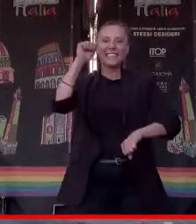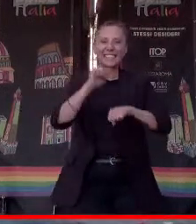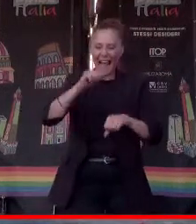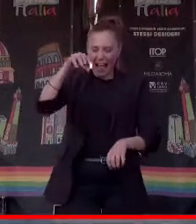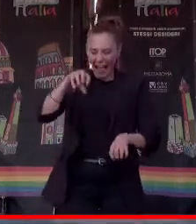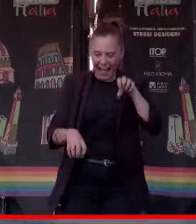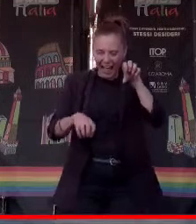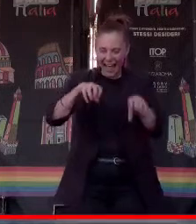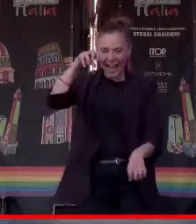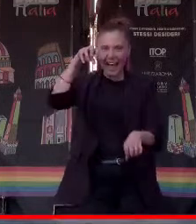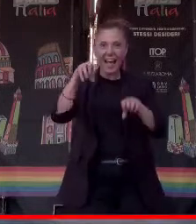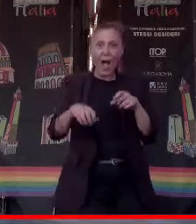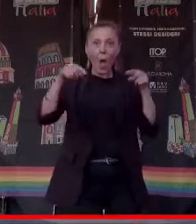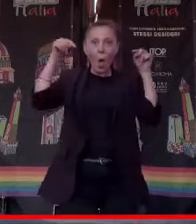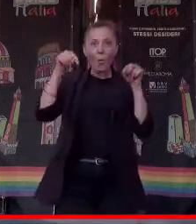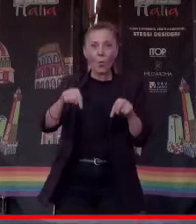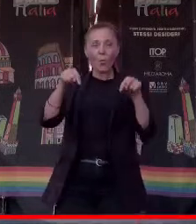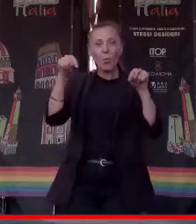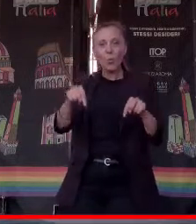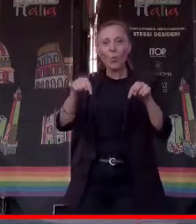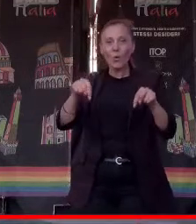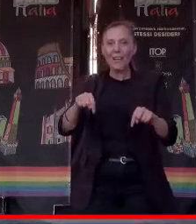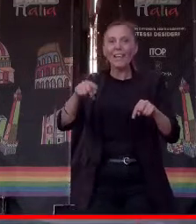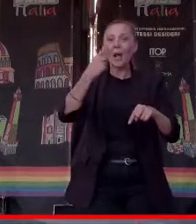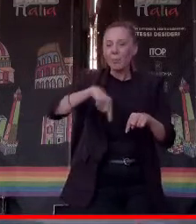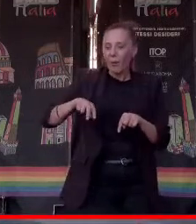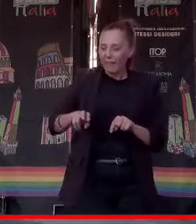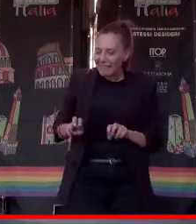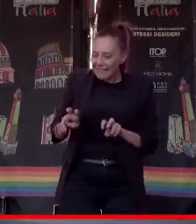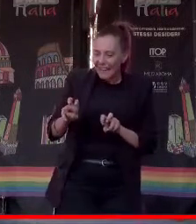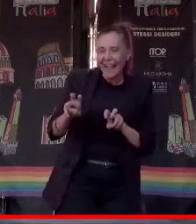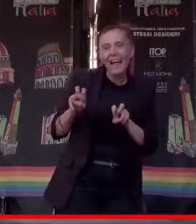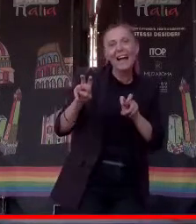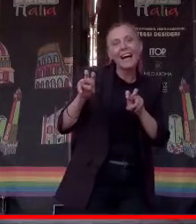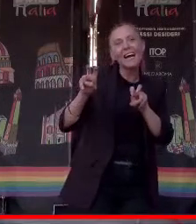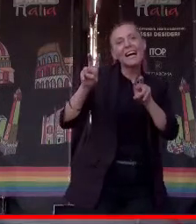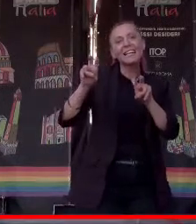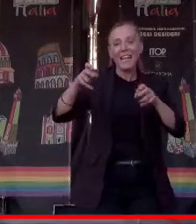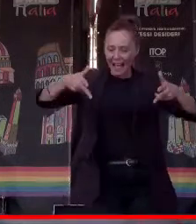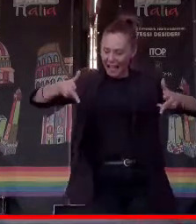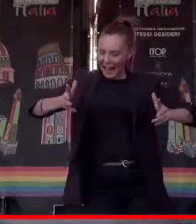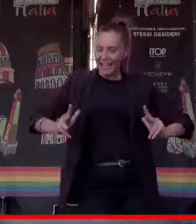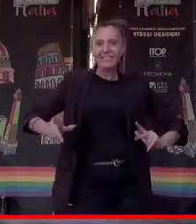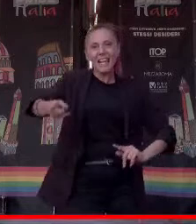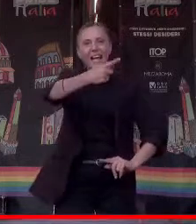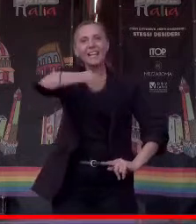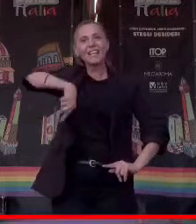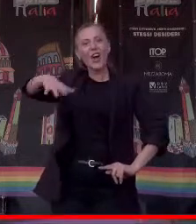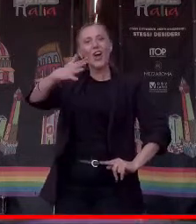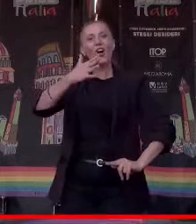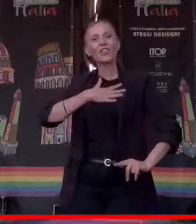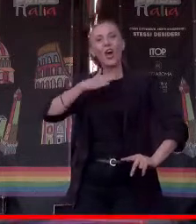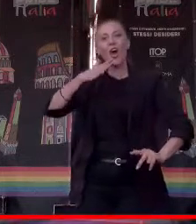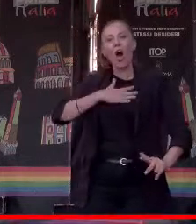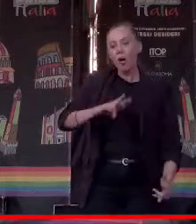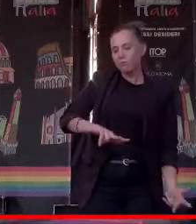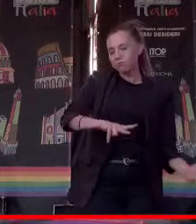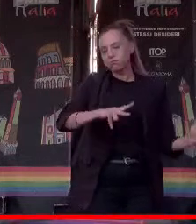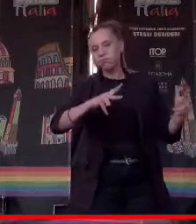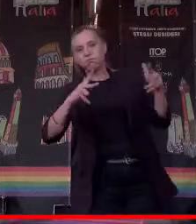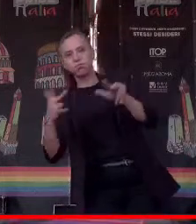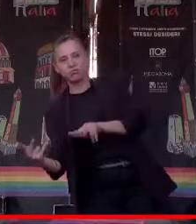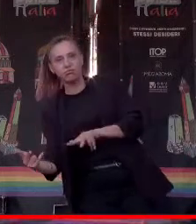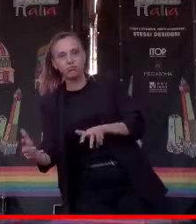Pietrini, qui ci hanno fatto pure i gradini, la sedia nostra se si ribalta,